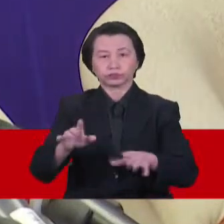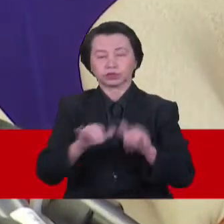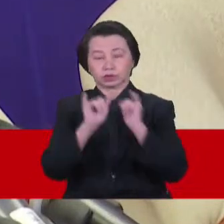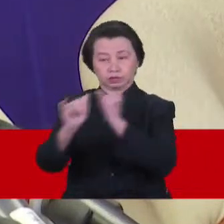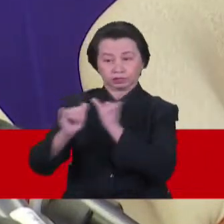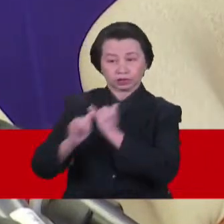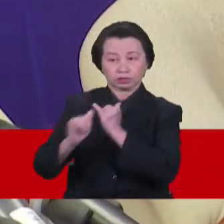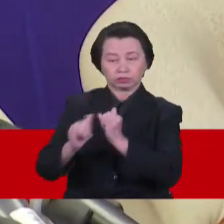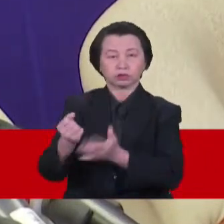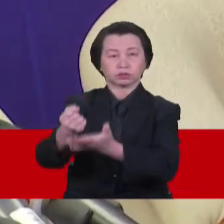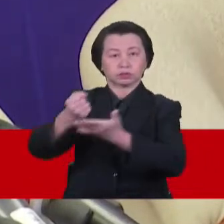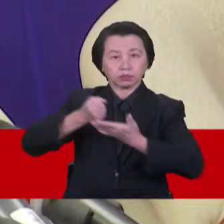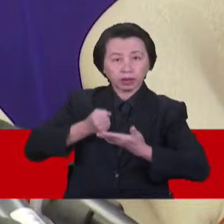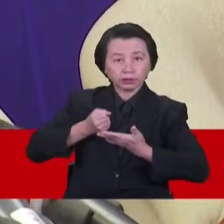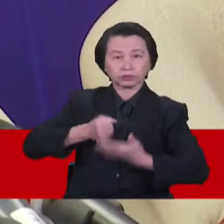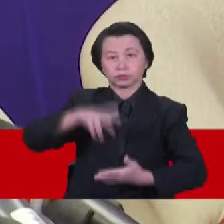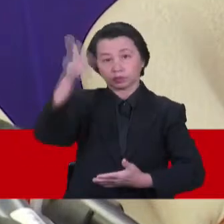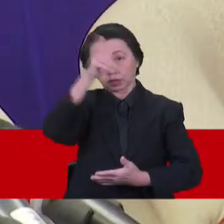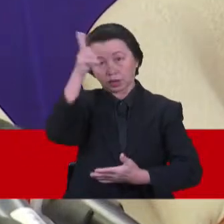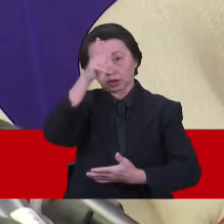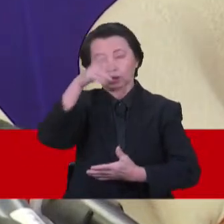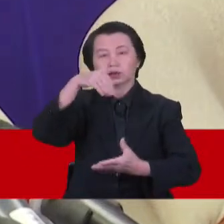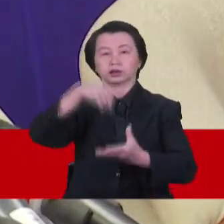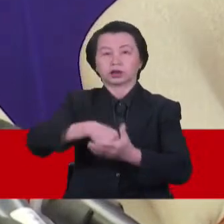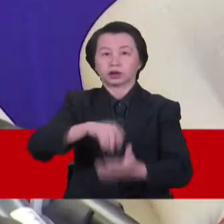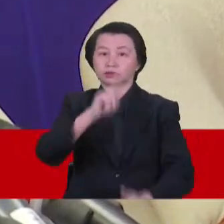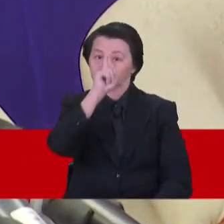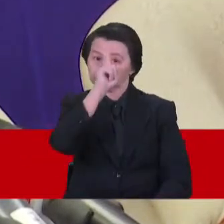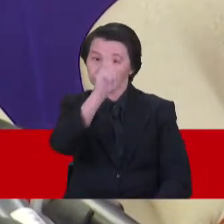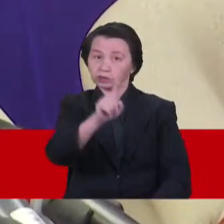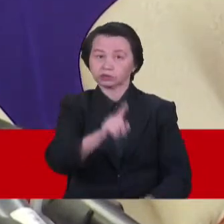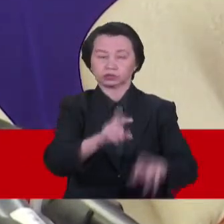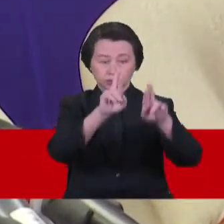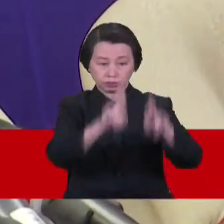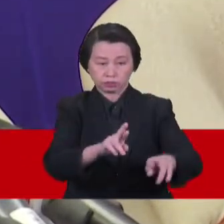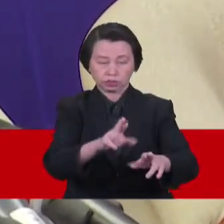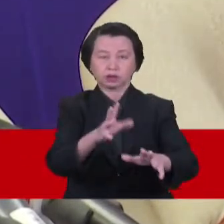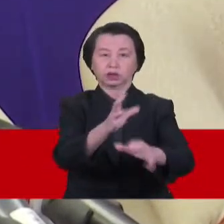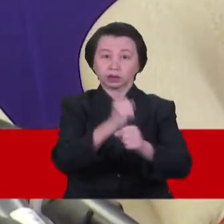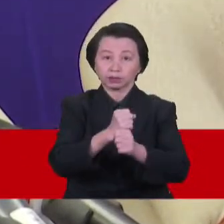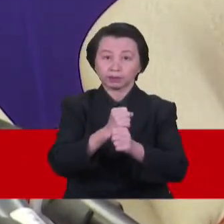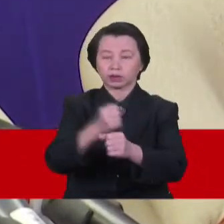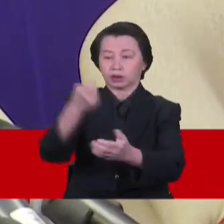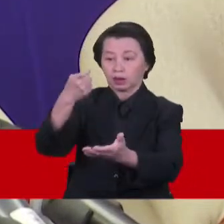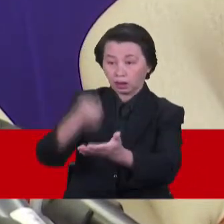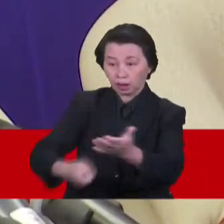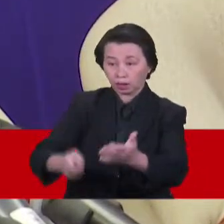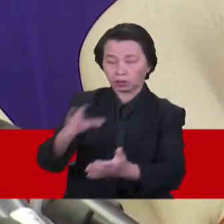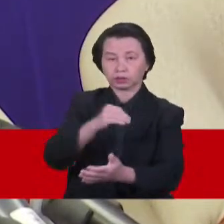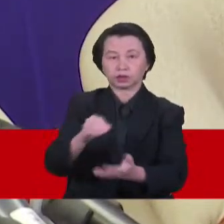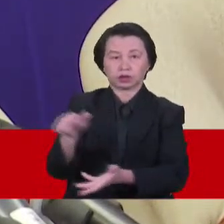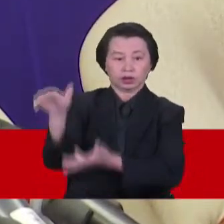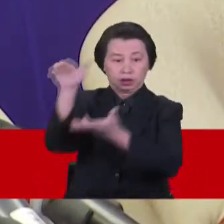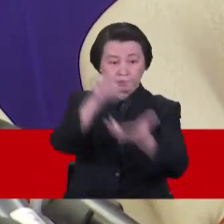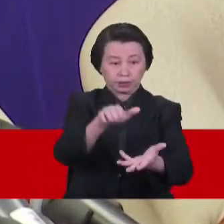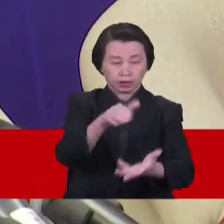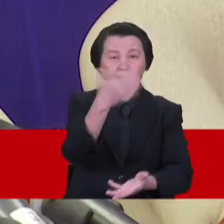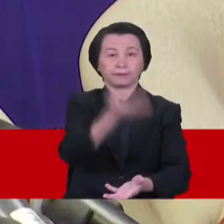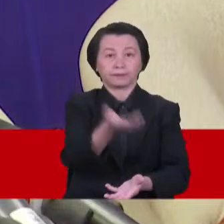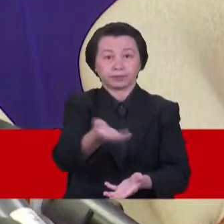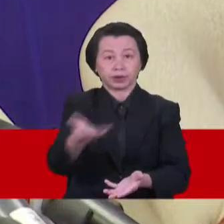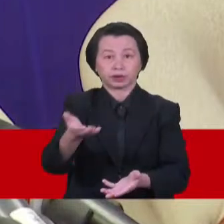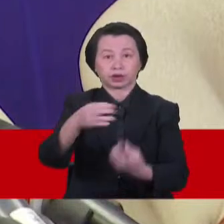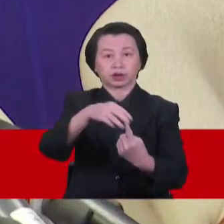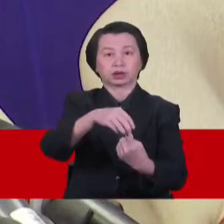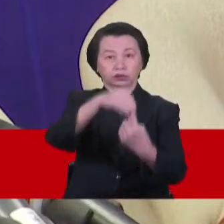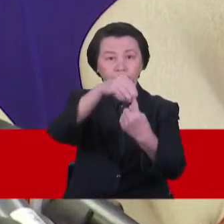membantu kerajaan dalam memastikan pengguna mendapat harga dan bekalan barangan keperluan